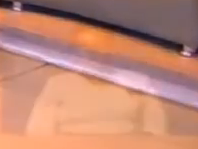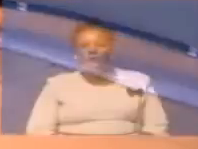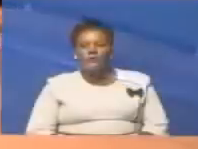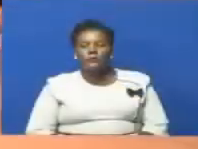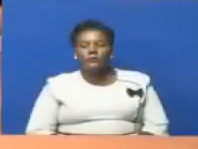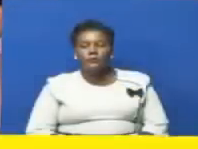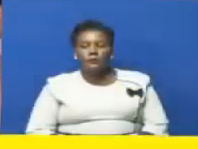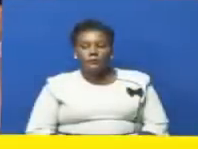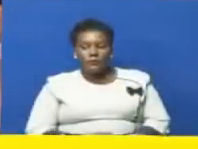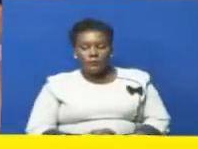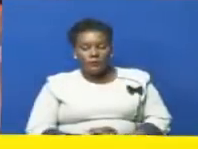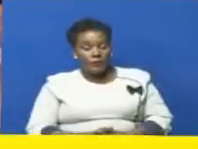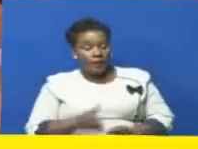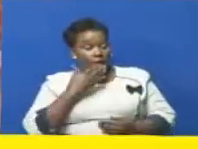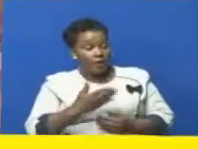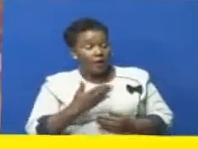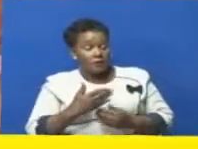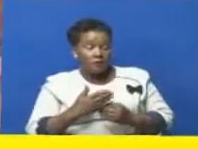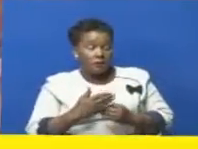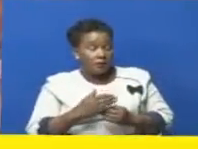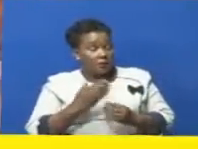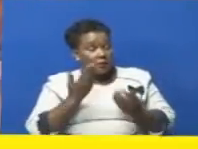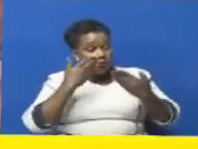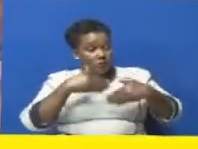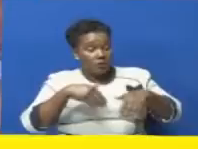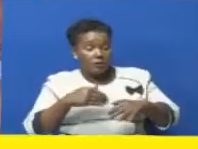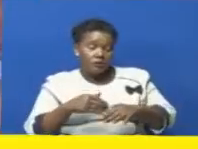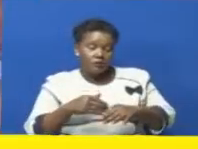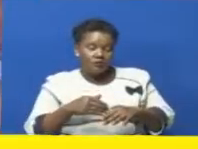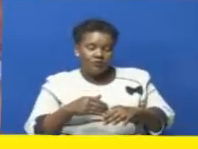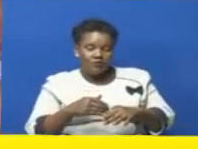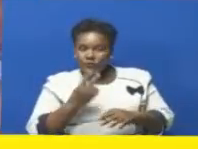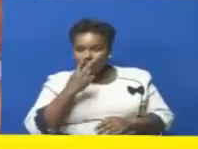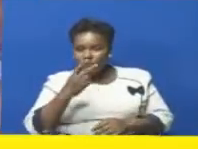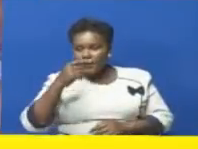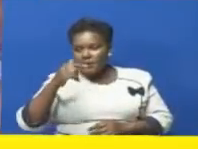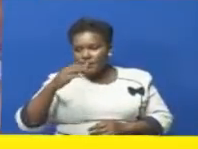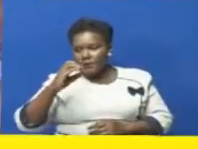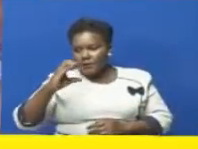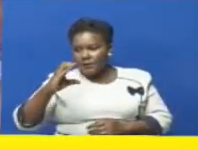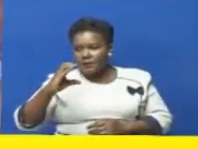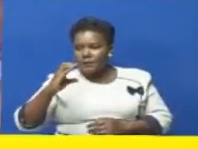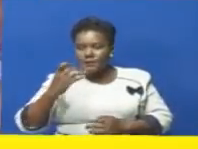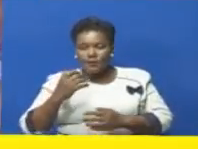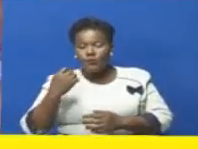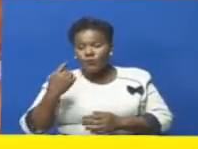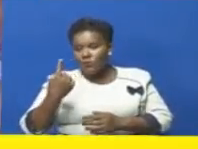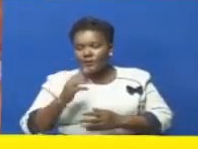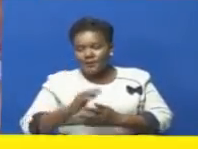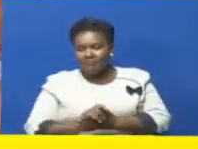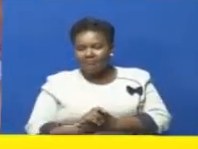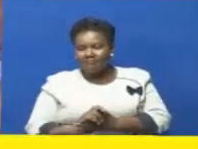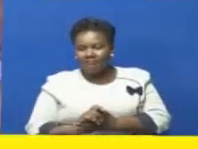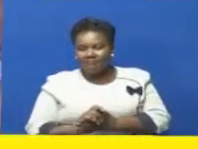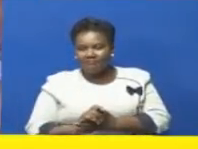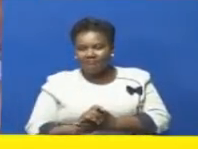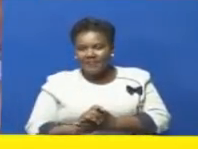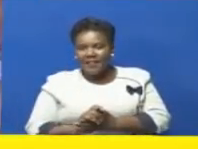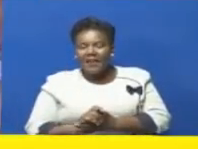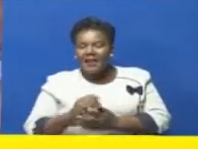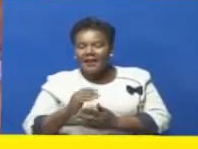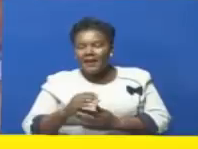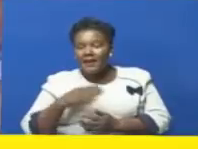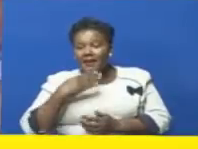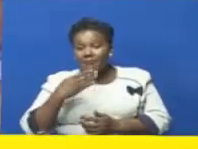Habari za wakati huu mtazamaji wa TBC wani popote pale ulipo, heri ya siku kuu ya Maulidi kwako. Karibu sana katika dakika 160